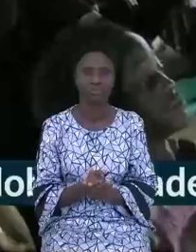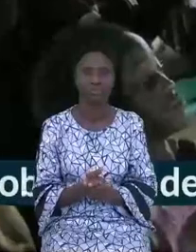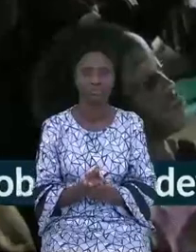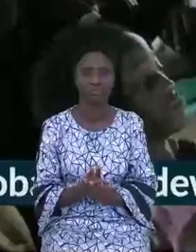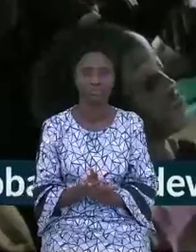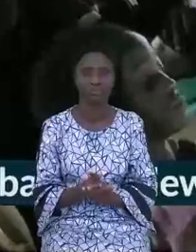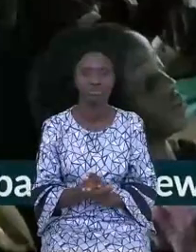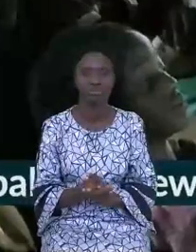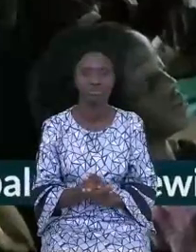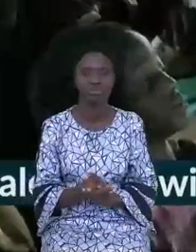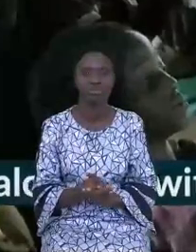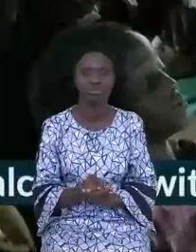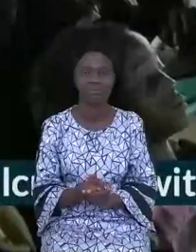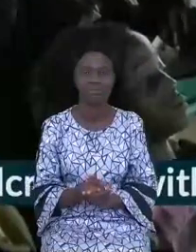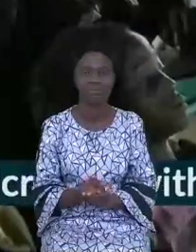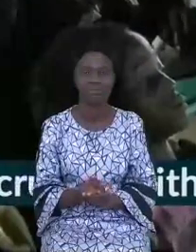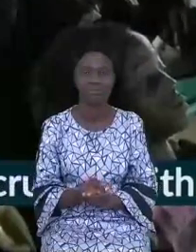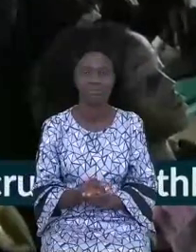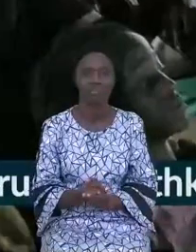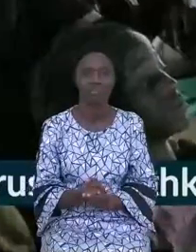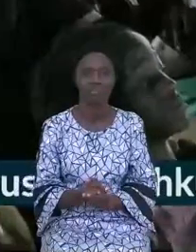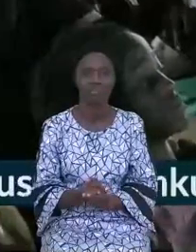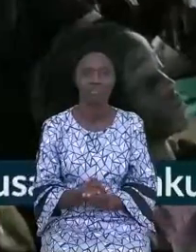Nous attendons. Faisons-le rapidement.